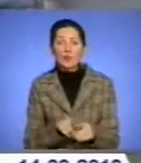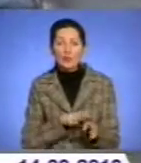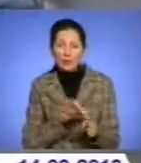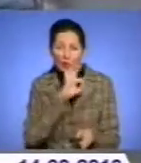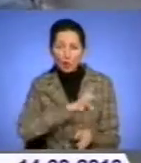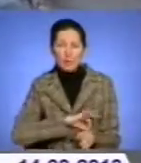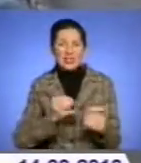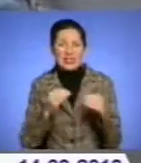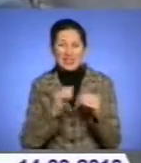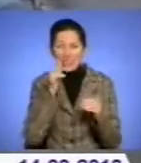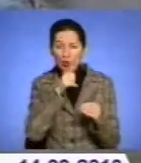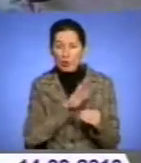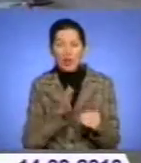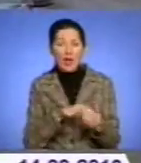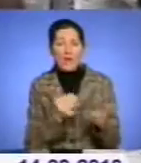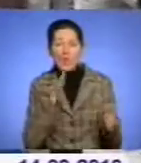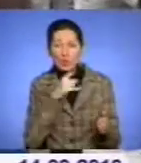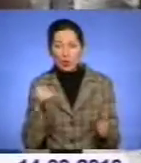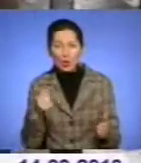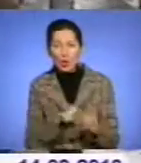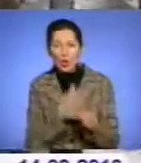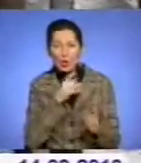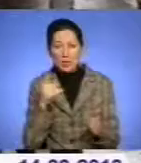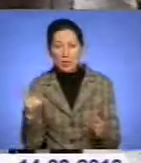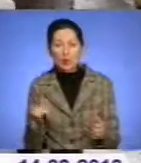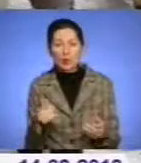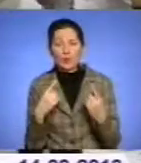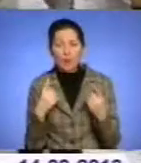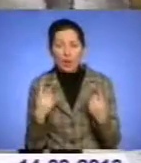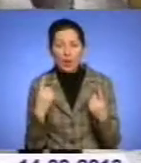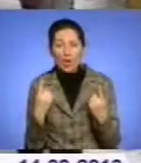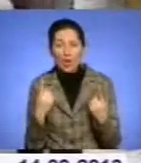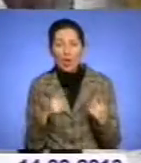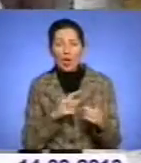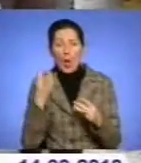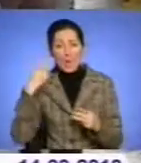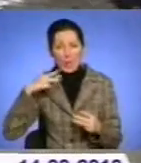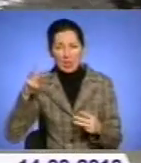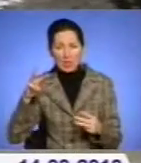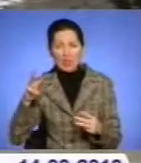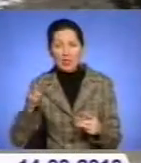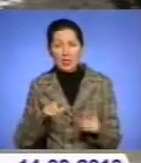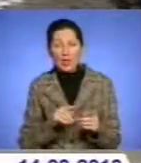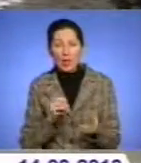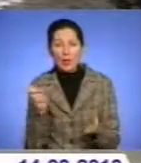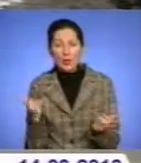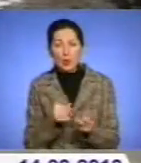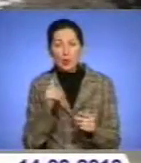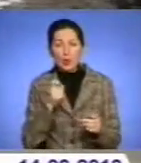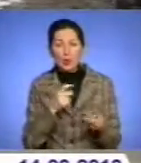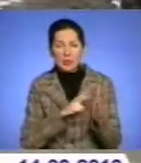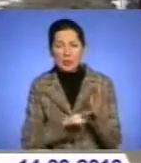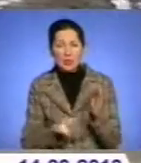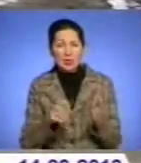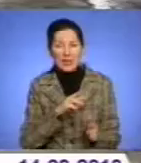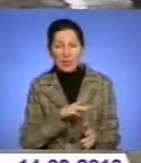десятиріччями, а не від сезону до сезону. До корінної модернізації потребує 170 тисяч кілометрів автошляхів. Прем'єр пропонує